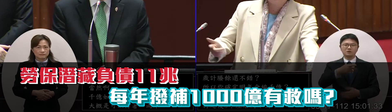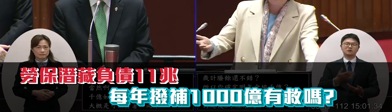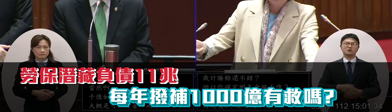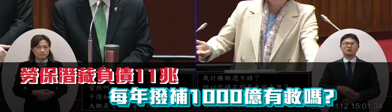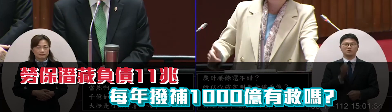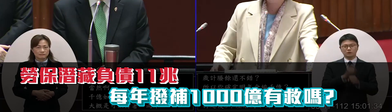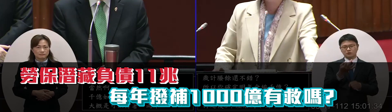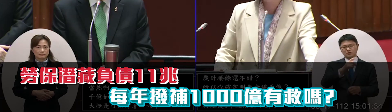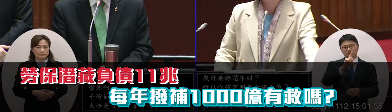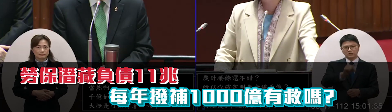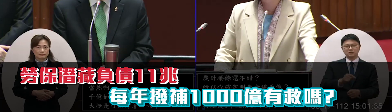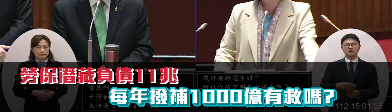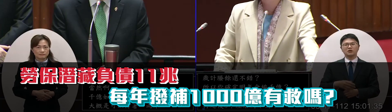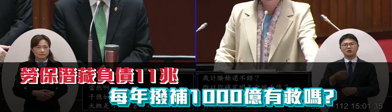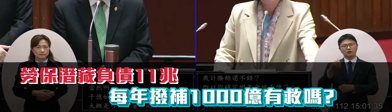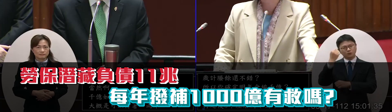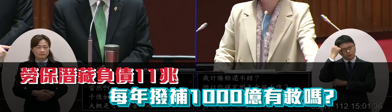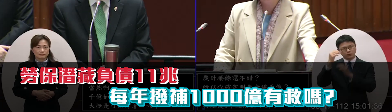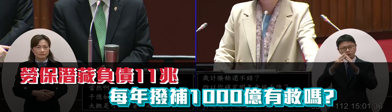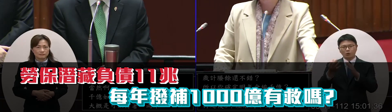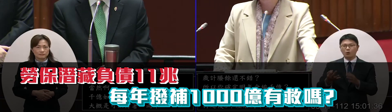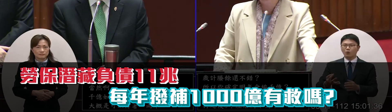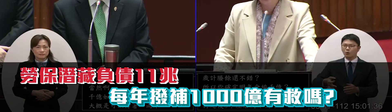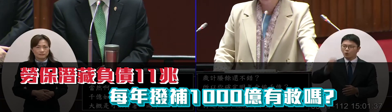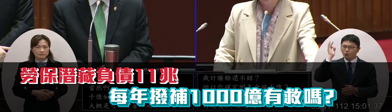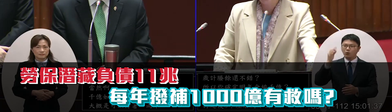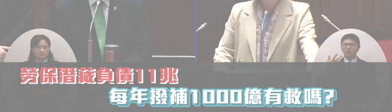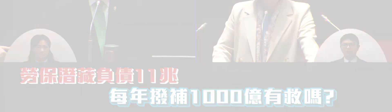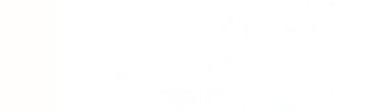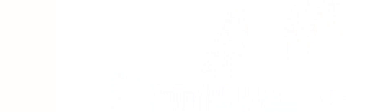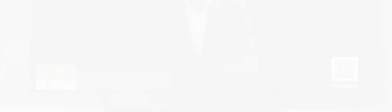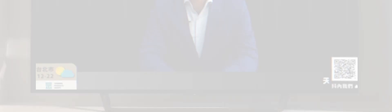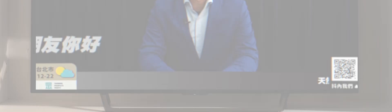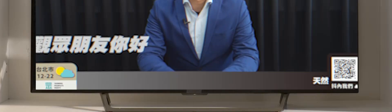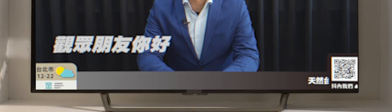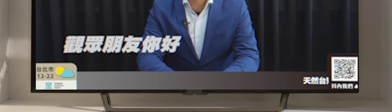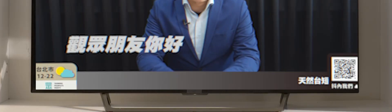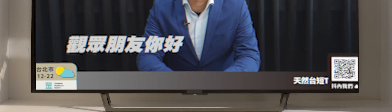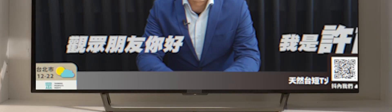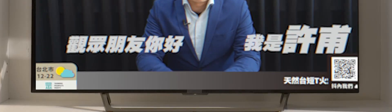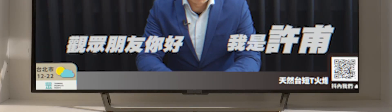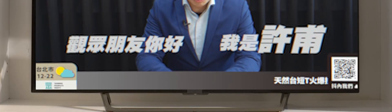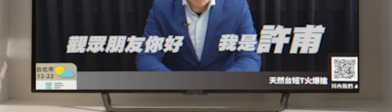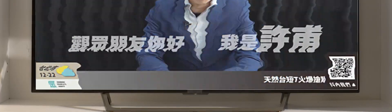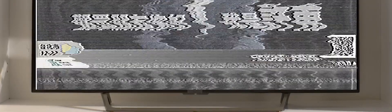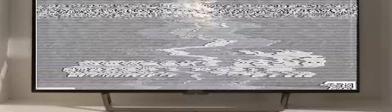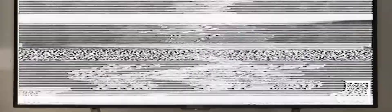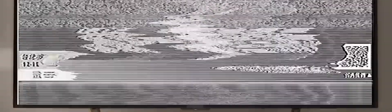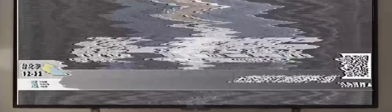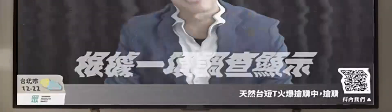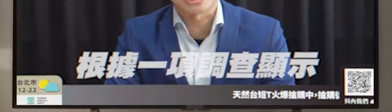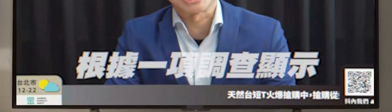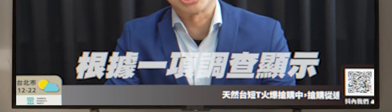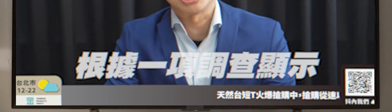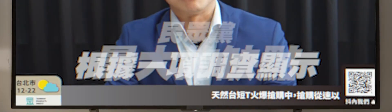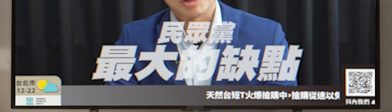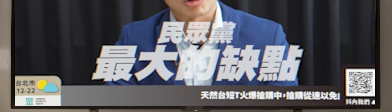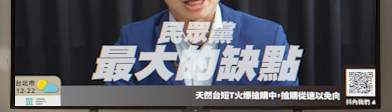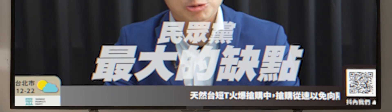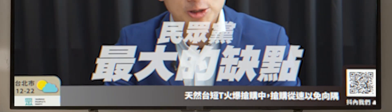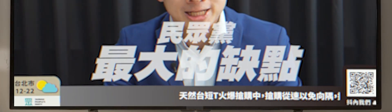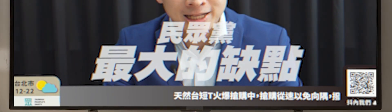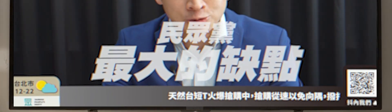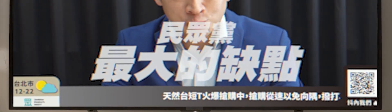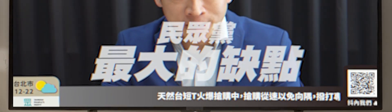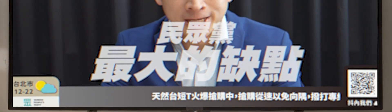高房价，未来世代正义里面还是要做修法的准备，好不好？ 观众朋友你好，我是徐甫。根据一项调查显示，民